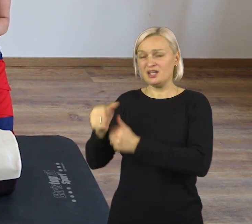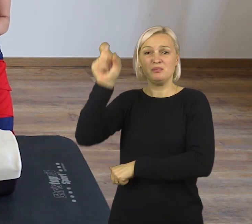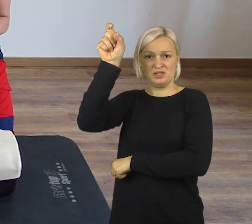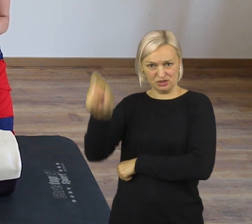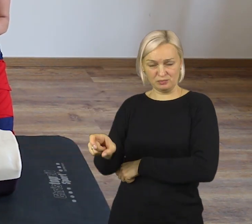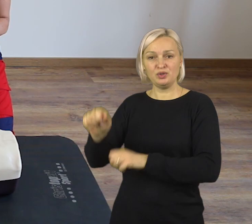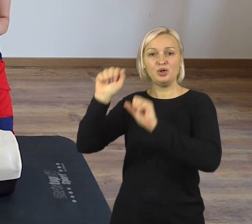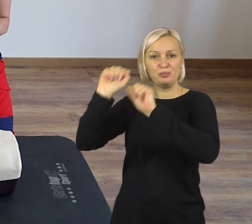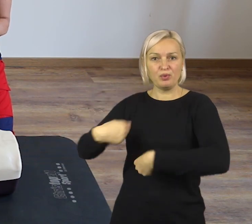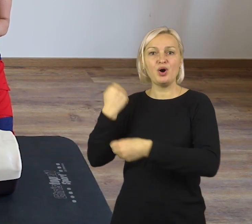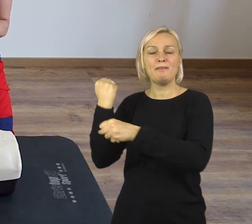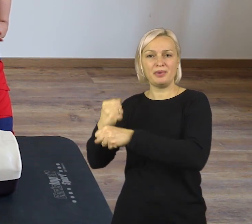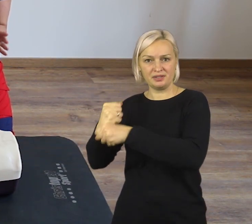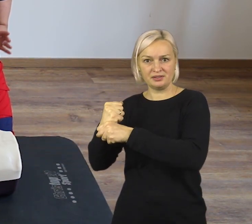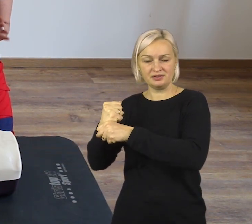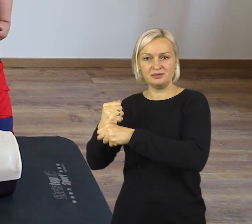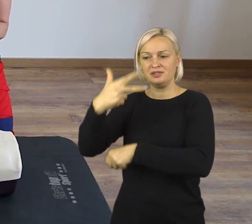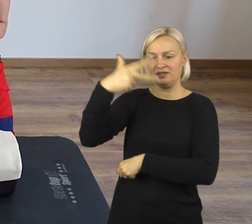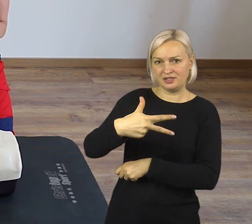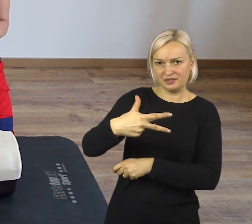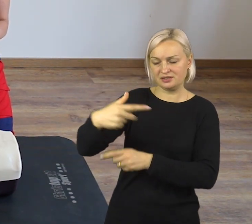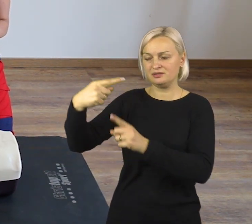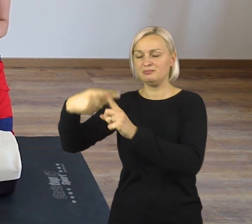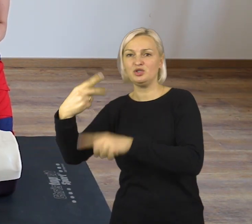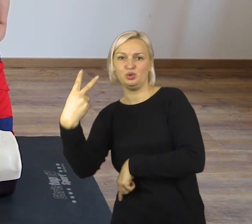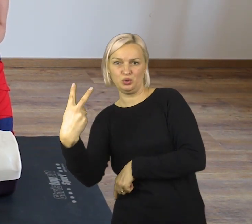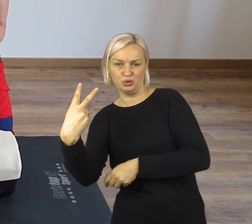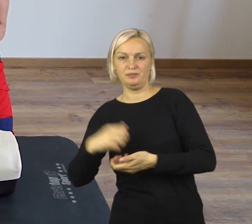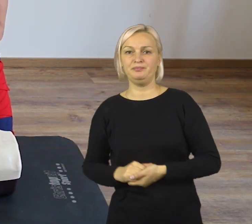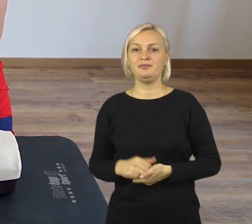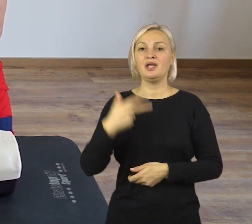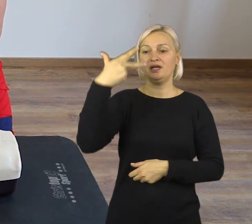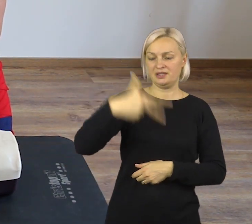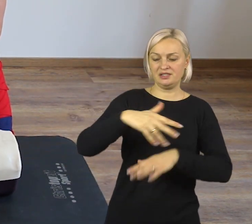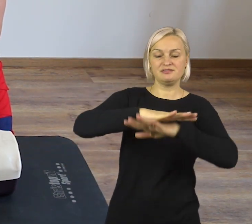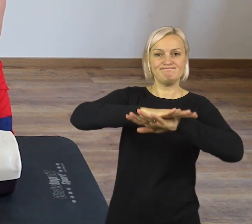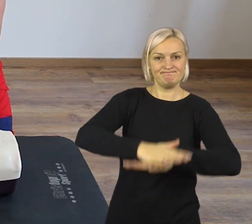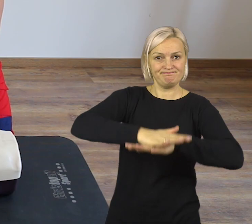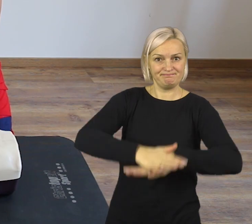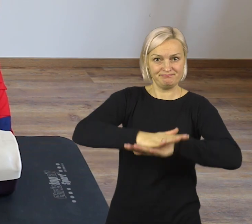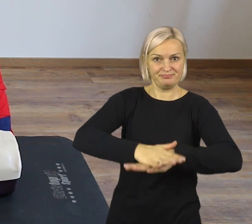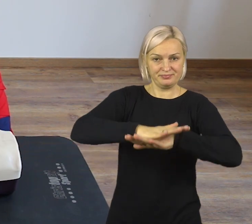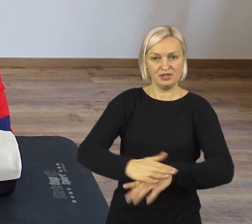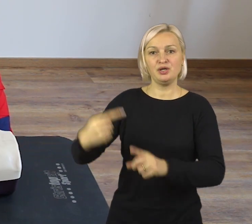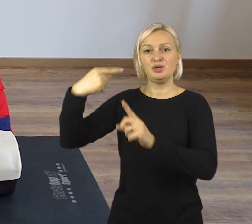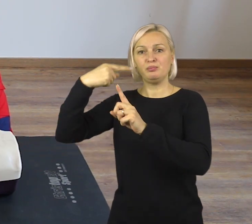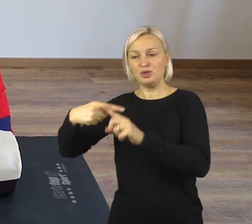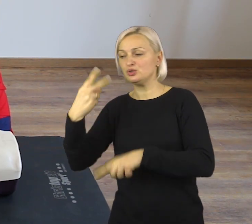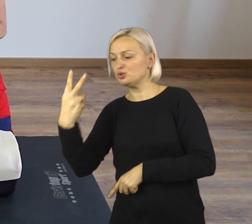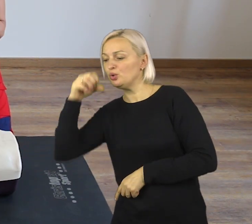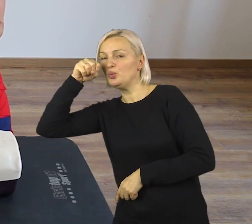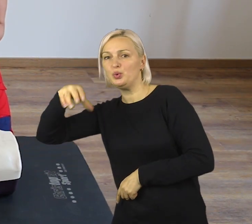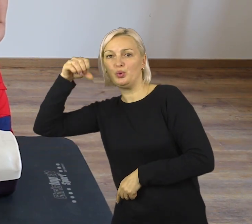galite atlikti pradinį gaivinimą 30 sudiem. Tai yra 30 krūtinės lastos paspaudimų, 2